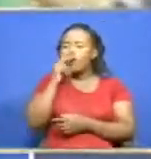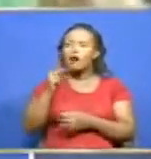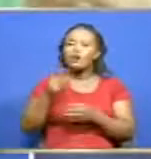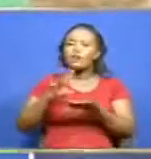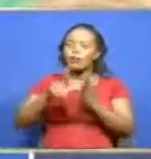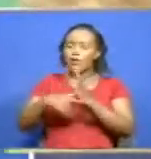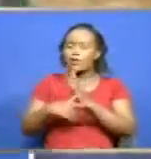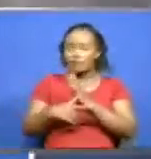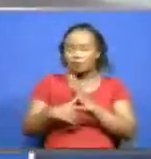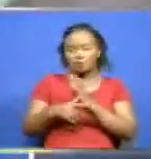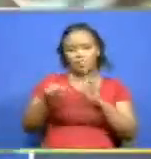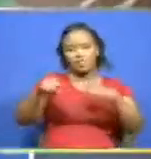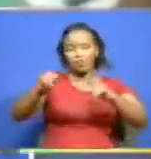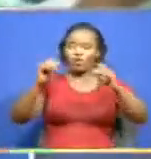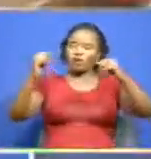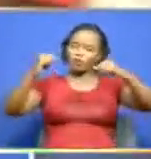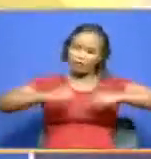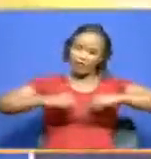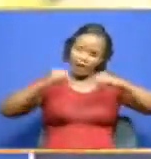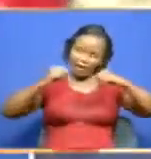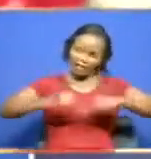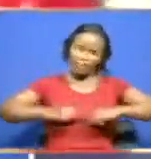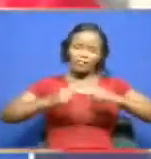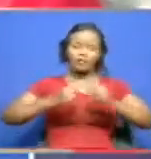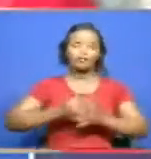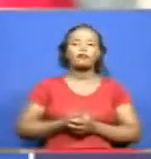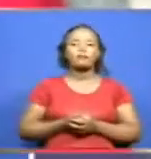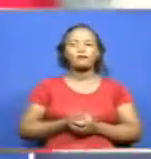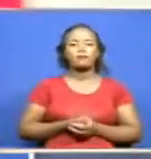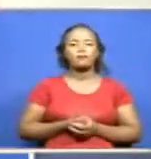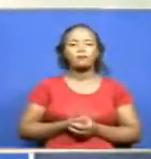kwa muda, akaitikia wito.